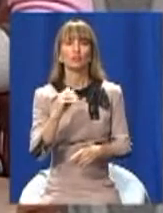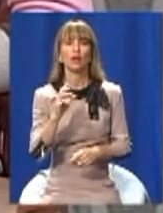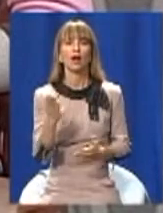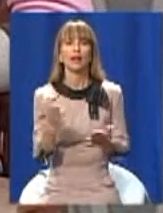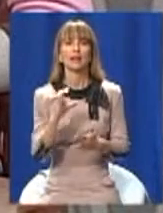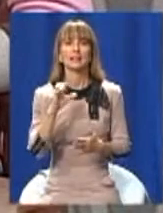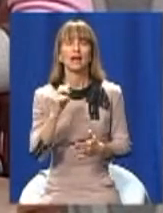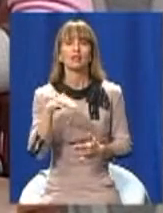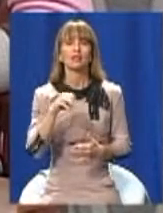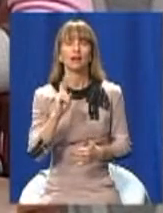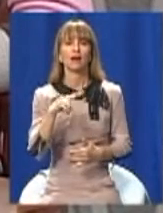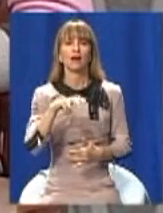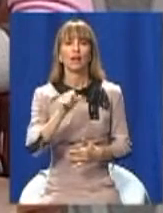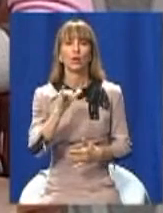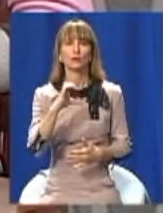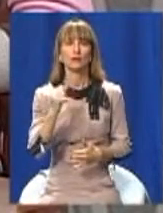Санта-Клауса, наш наступний сюжет.